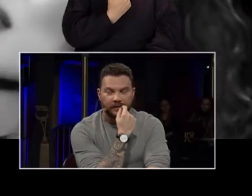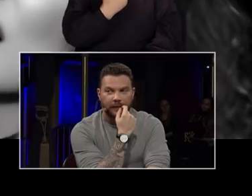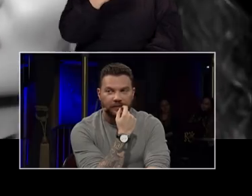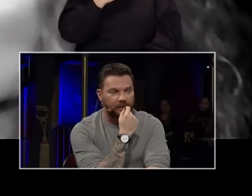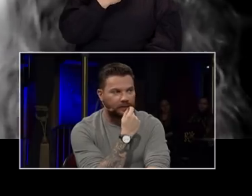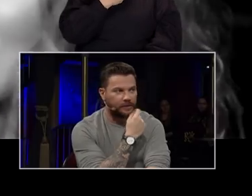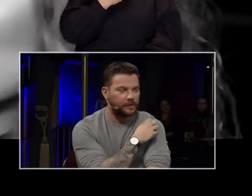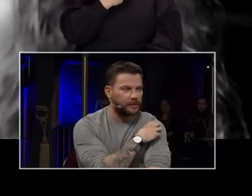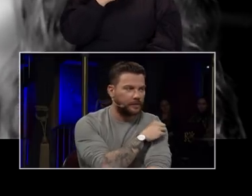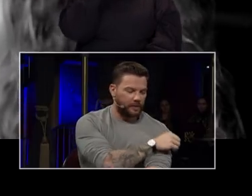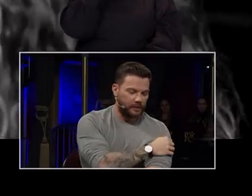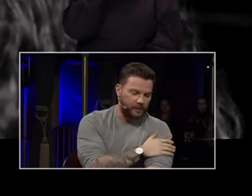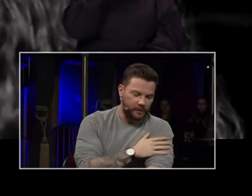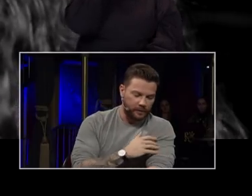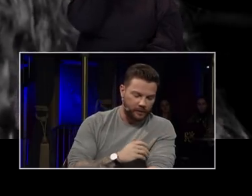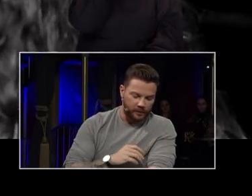Beni sana kim